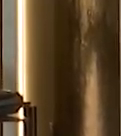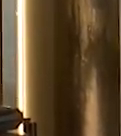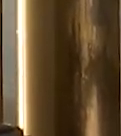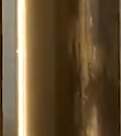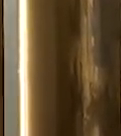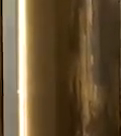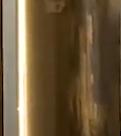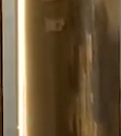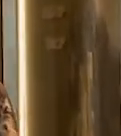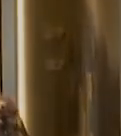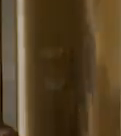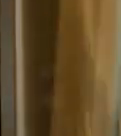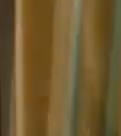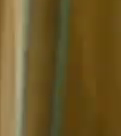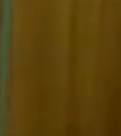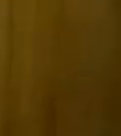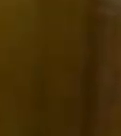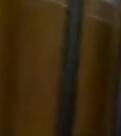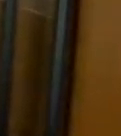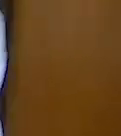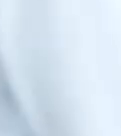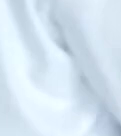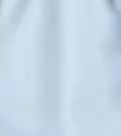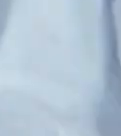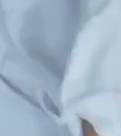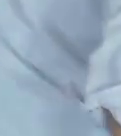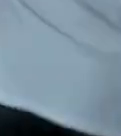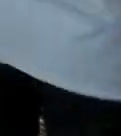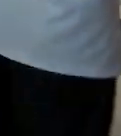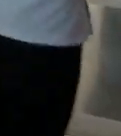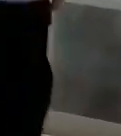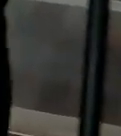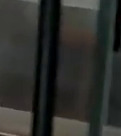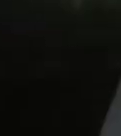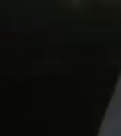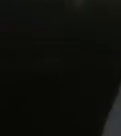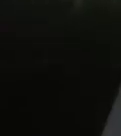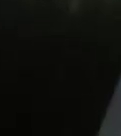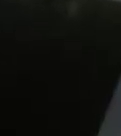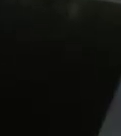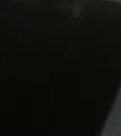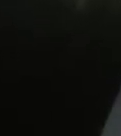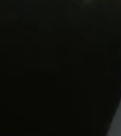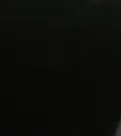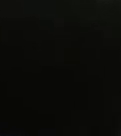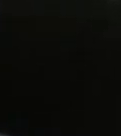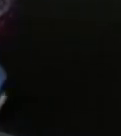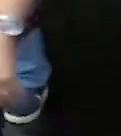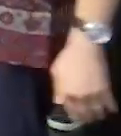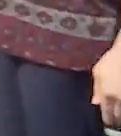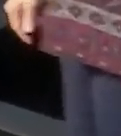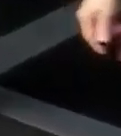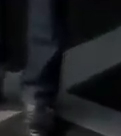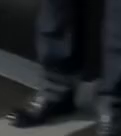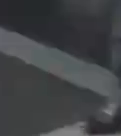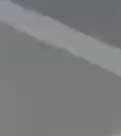PR. Dalam pertemuan, kedua tokoh nasional ini berdiskusi tentang banyak hal, termasuk persiapan partai politik mensukseskan pemilu